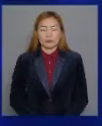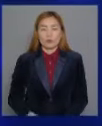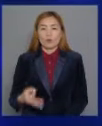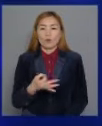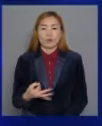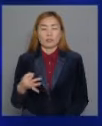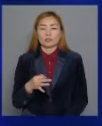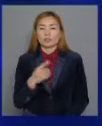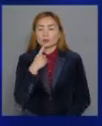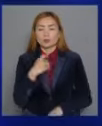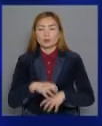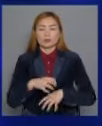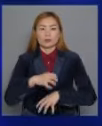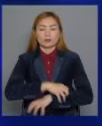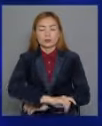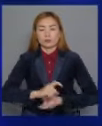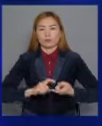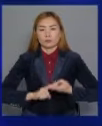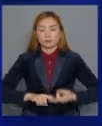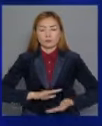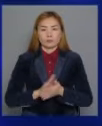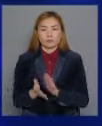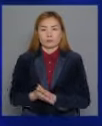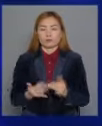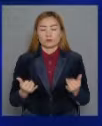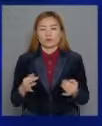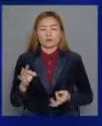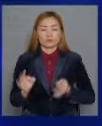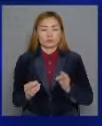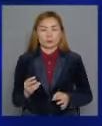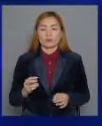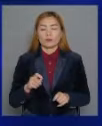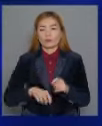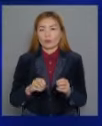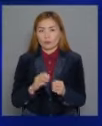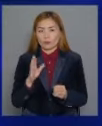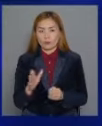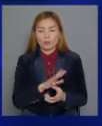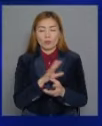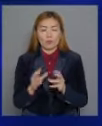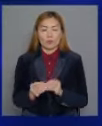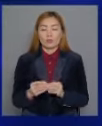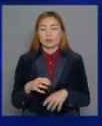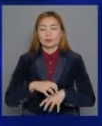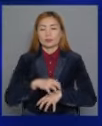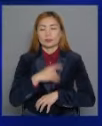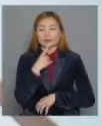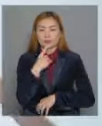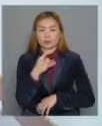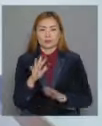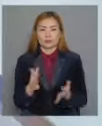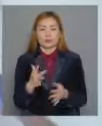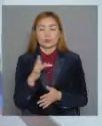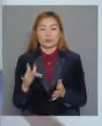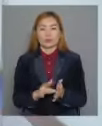Облыста қызылша инфекциясы бойынша эпидемиологиялық жағдай бір қалыпты және бақылауда. Ағымдағы жылы қызылшаның 6 жағдайы